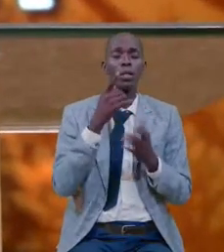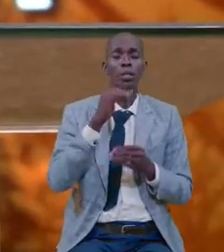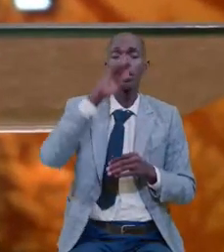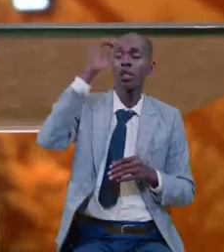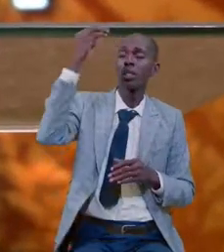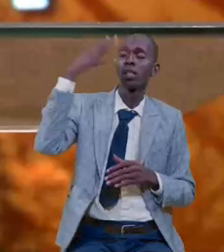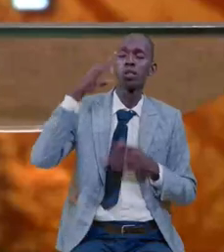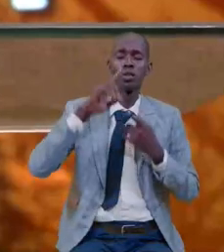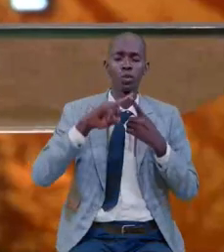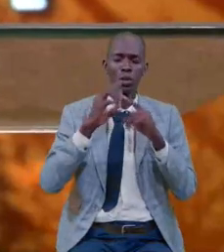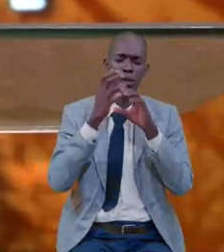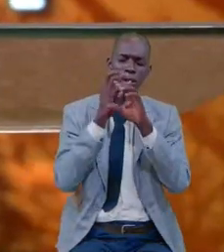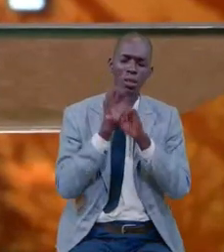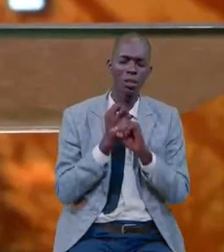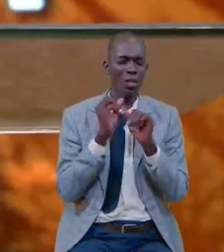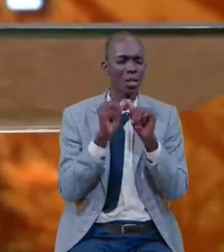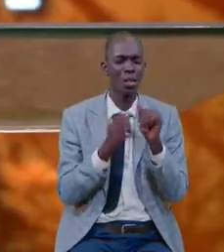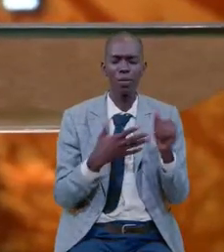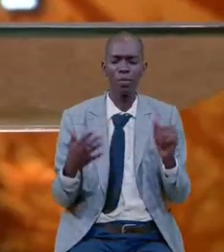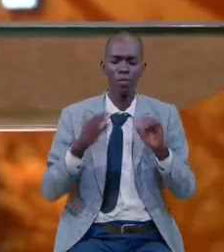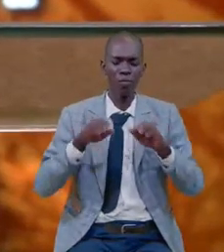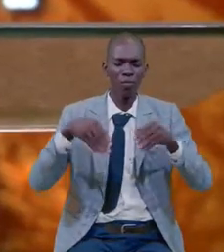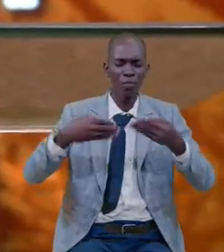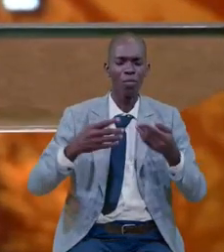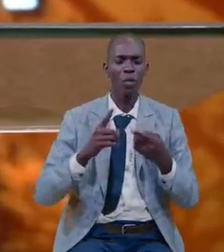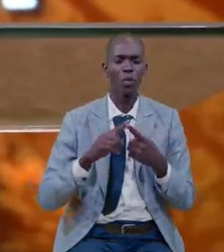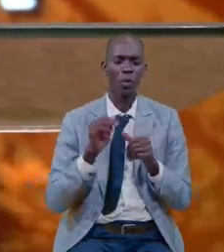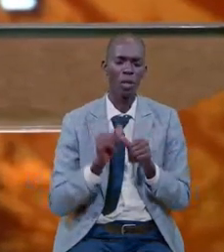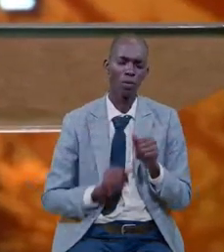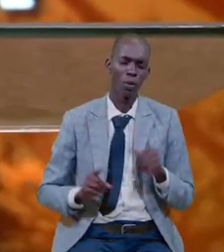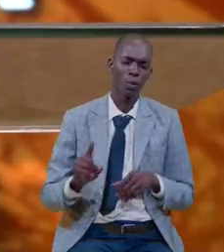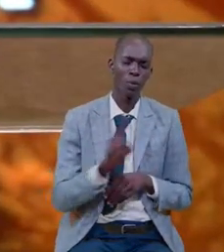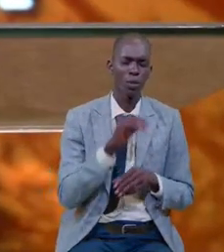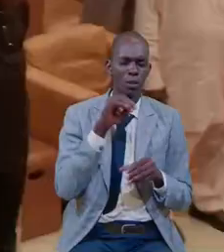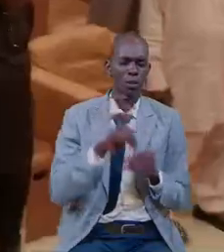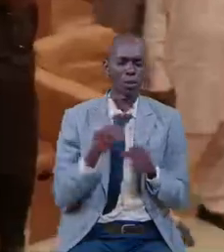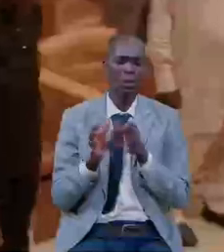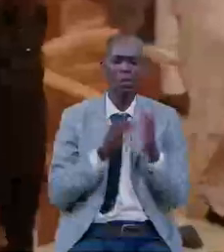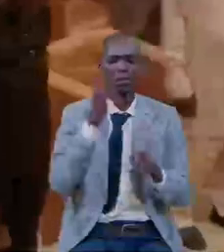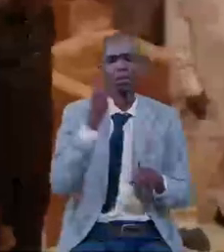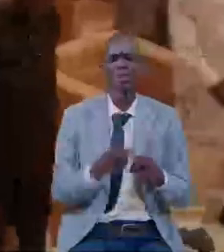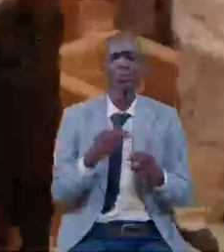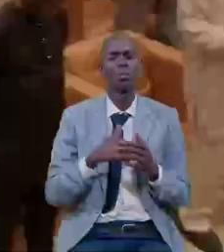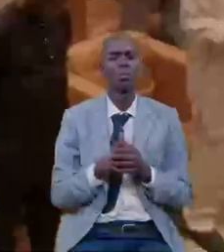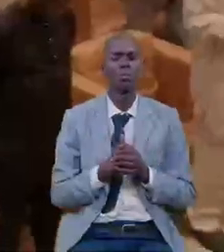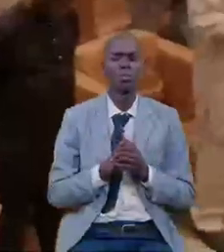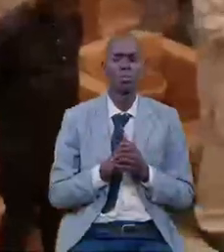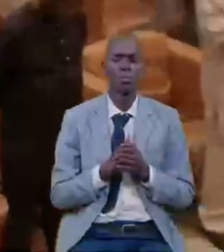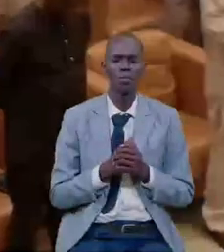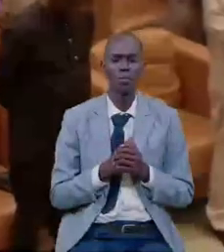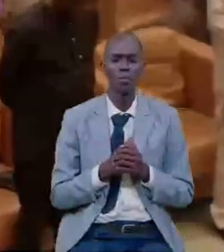la grâce pour recevoir tout accorde-la à chacun de nous au nom de